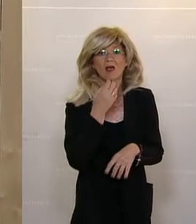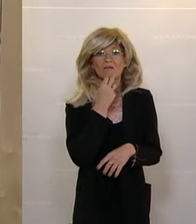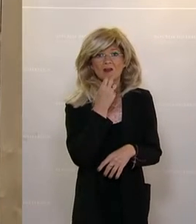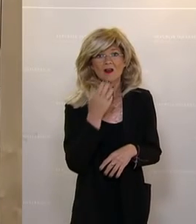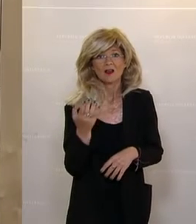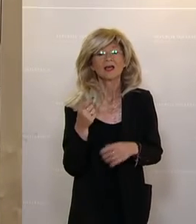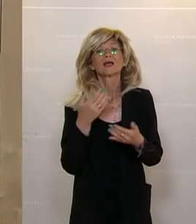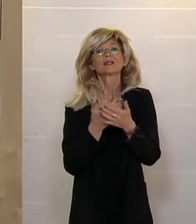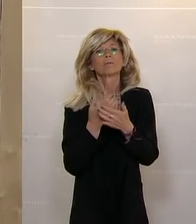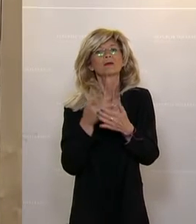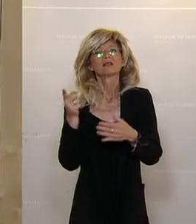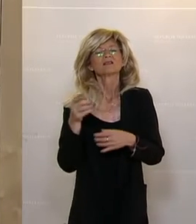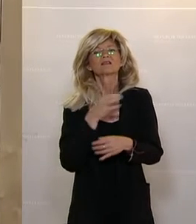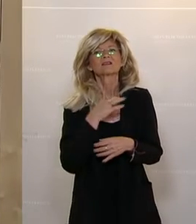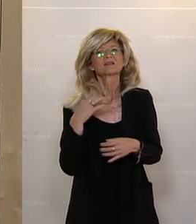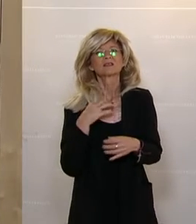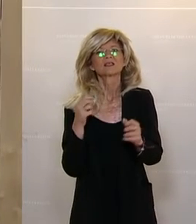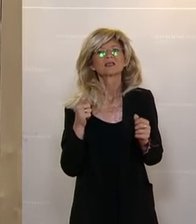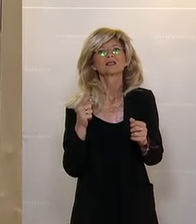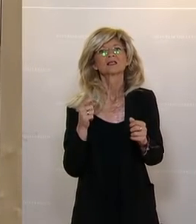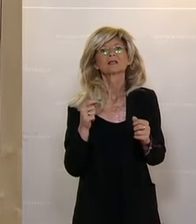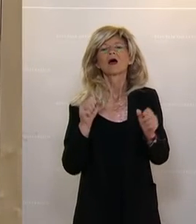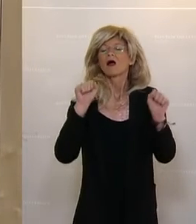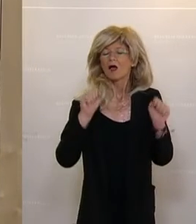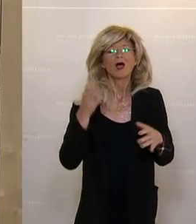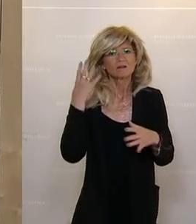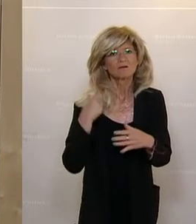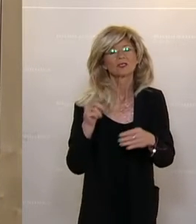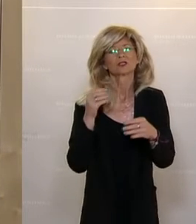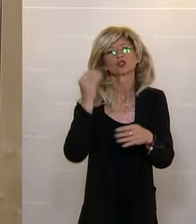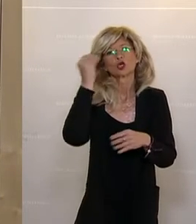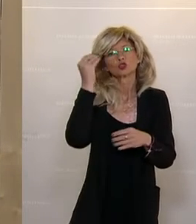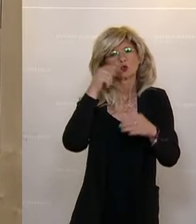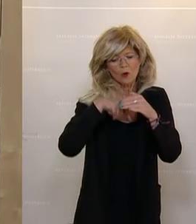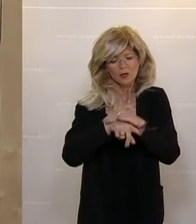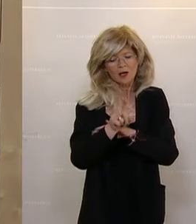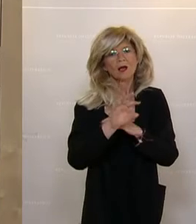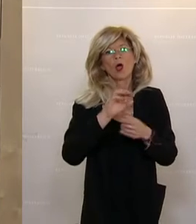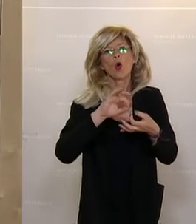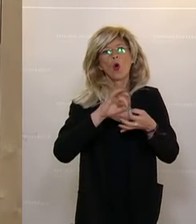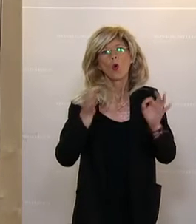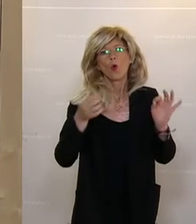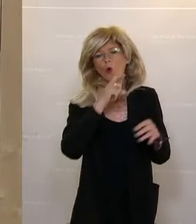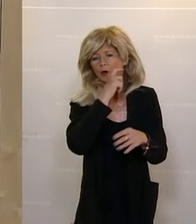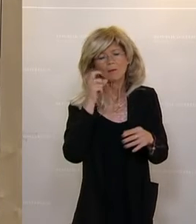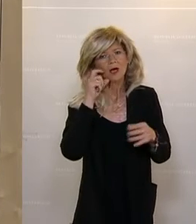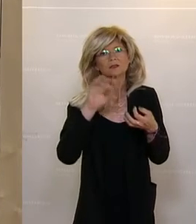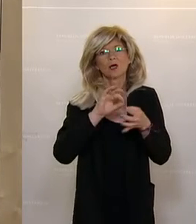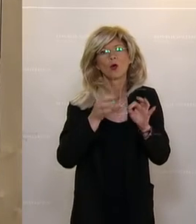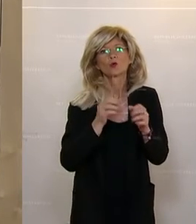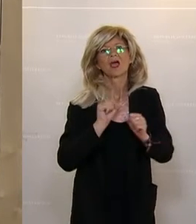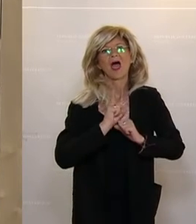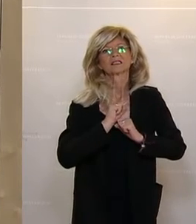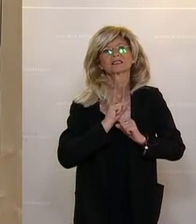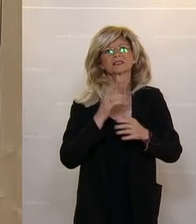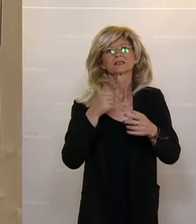Schule gehen können, ohne Maske tragen zu müssen, ohne getestet zu werden, ohne irgendwie Angst vorm Schichtbetrieb oder Distance Learning zu haben, dann